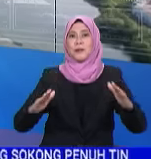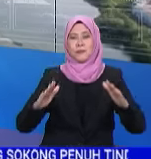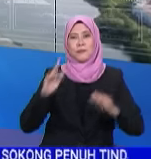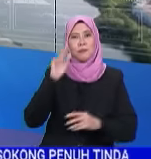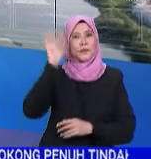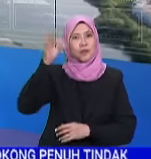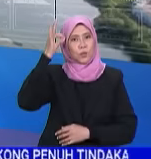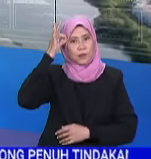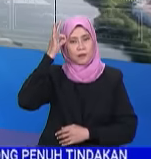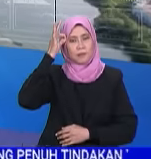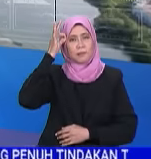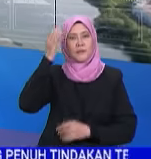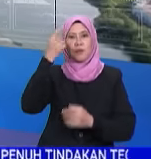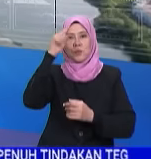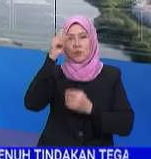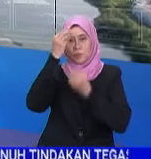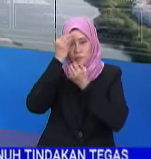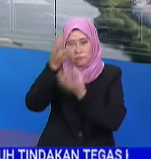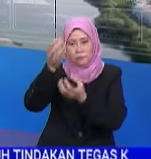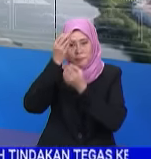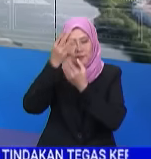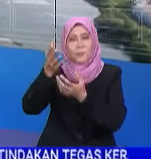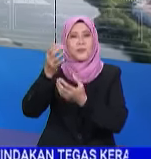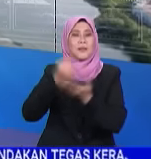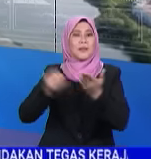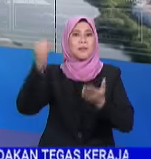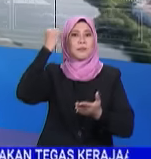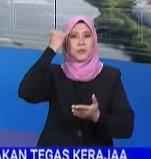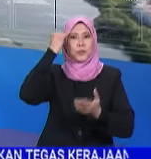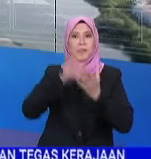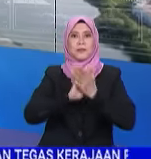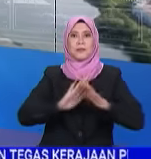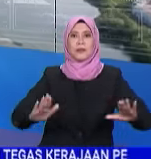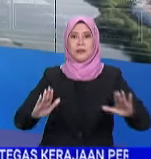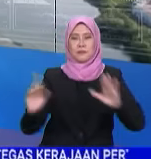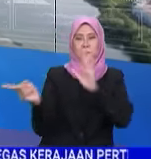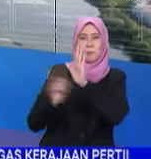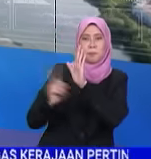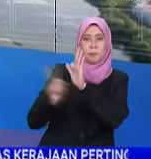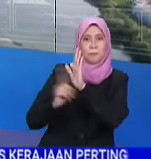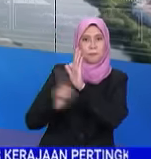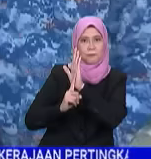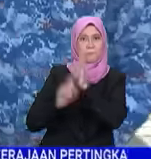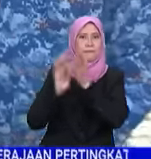bertujuan memberi pendedahan ilmu keselamatan diri melalui nada amaran